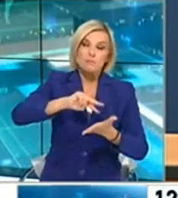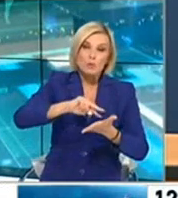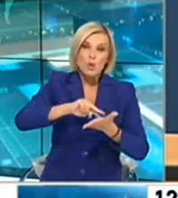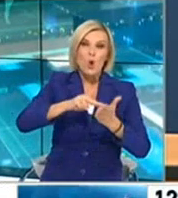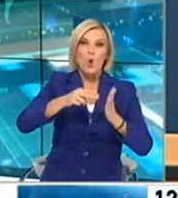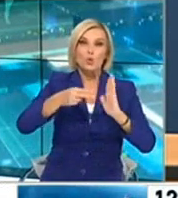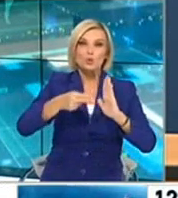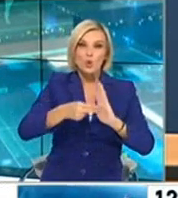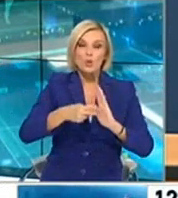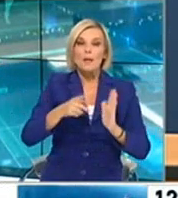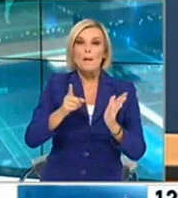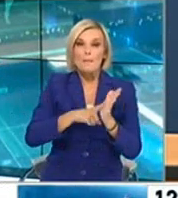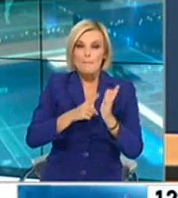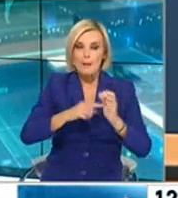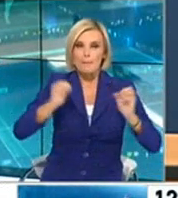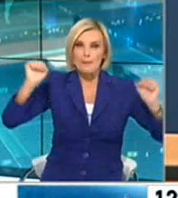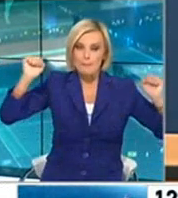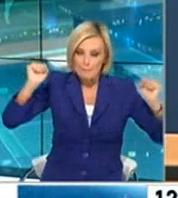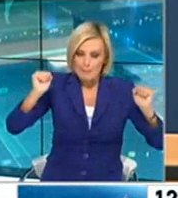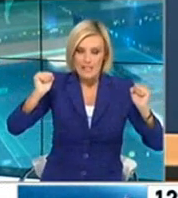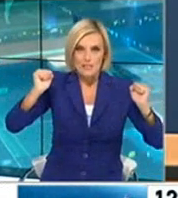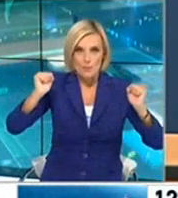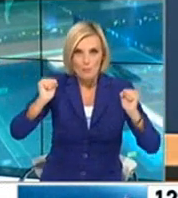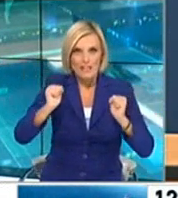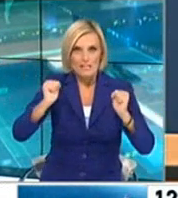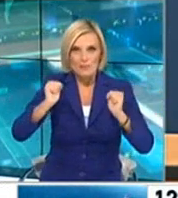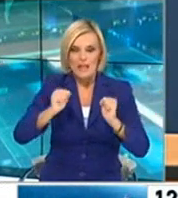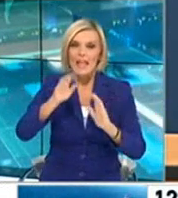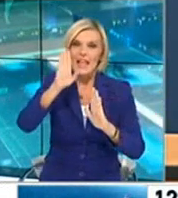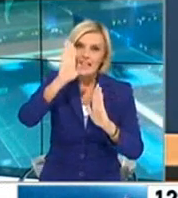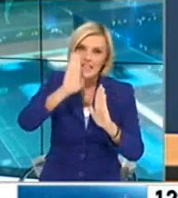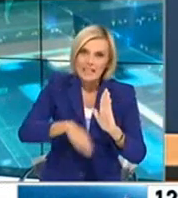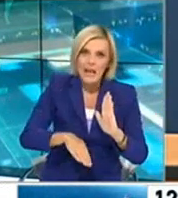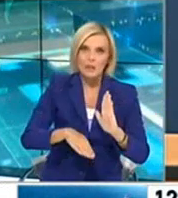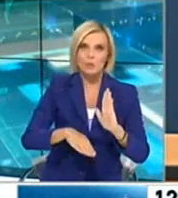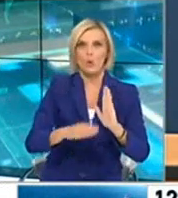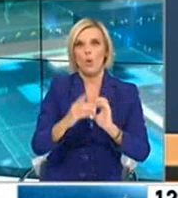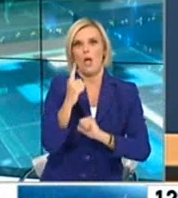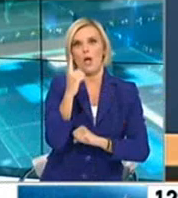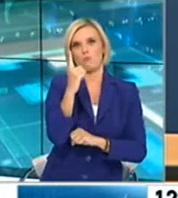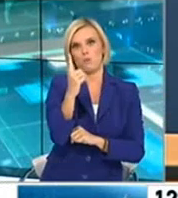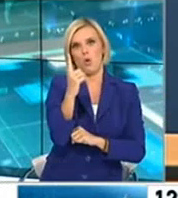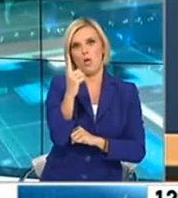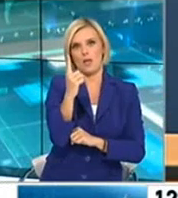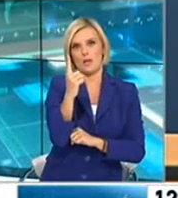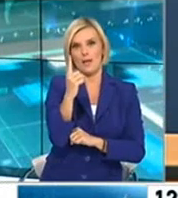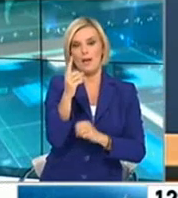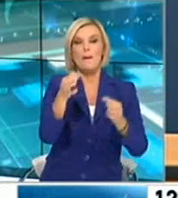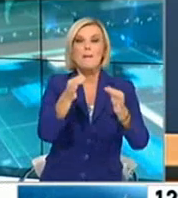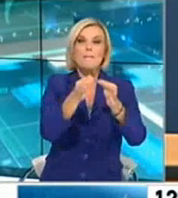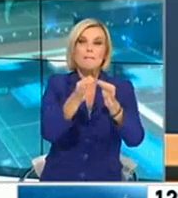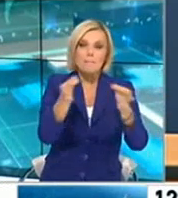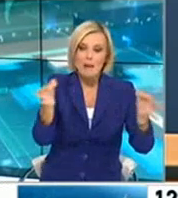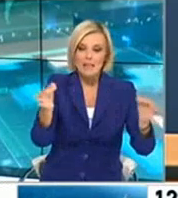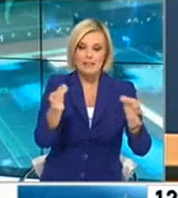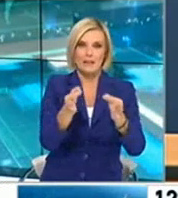το ρο κάτω από το ένα, με περισσότερη ευαισθησία από όλους μας, με τήρηση των μέτρων.